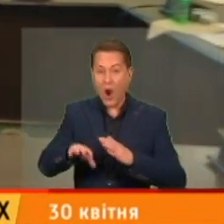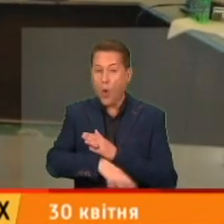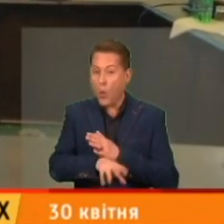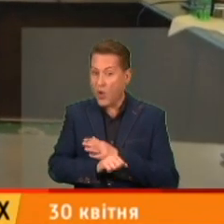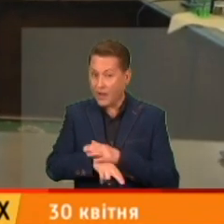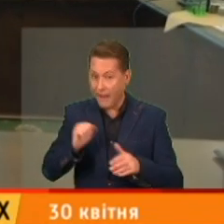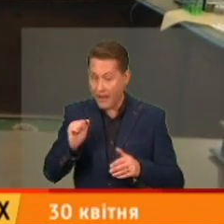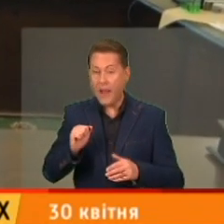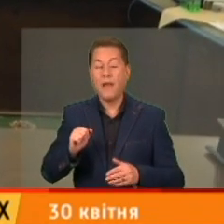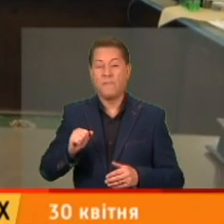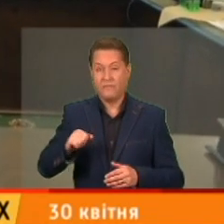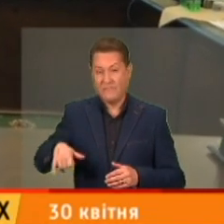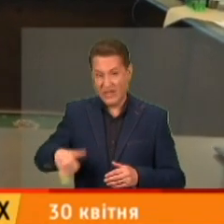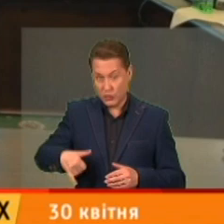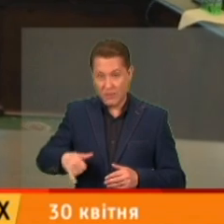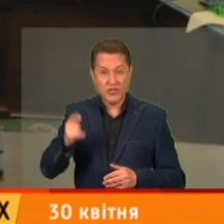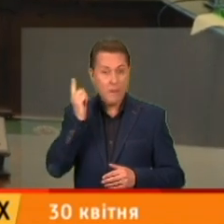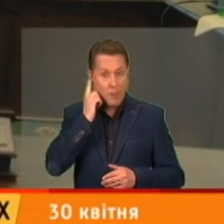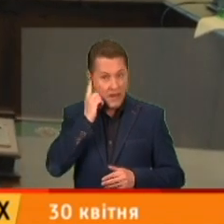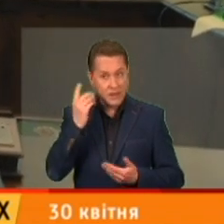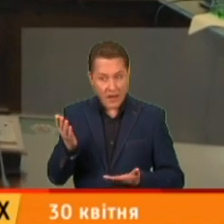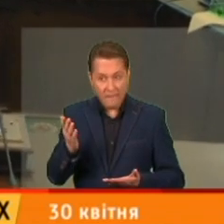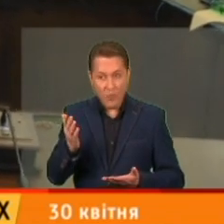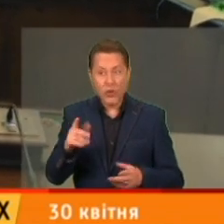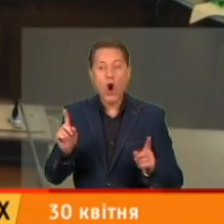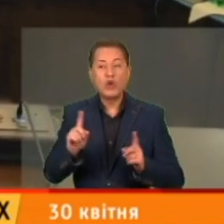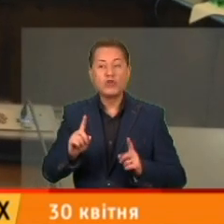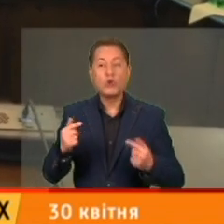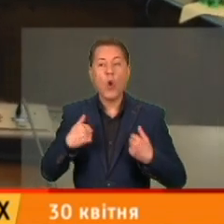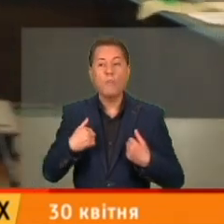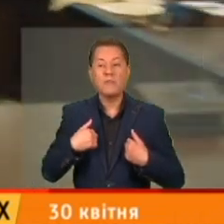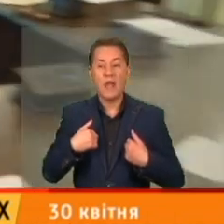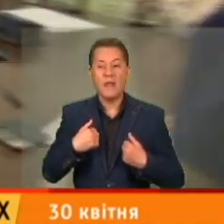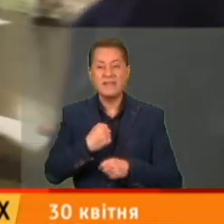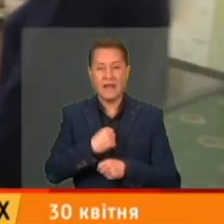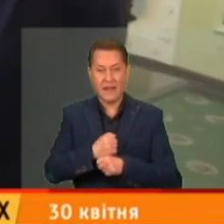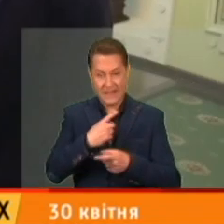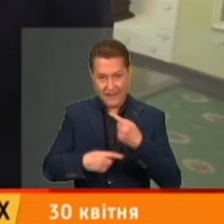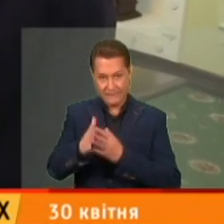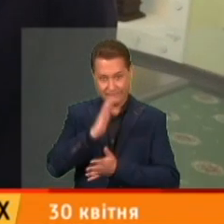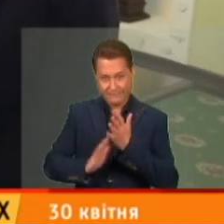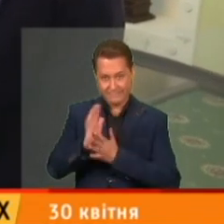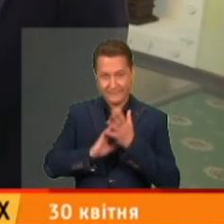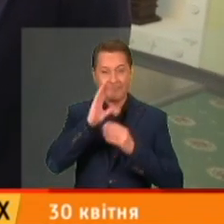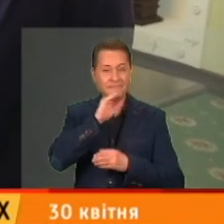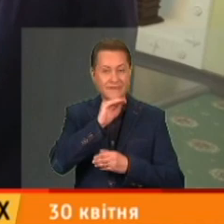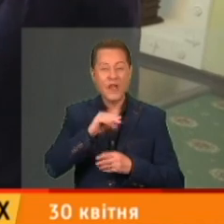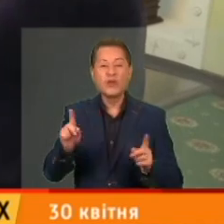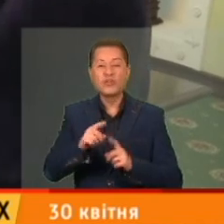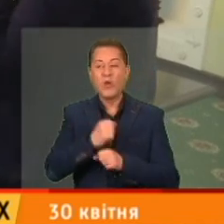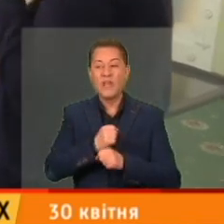телефон, із сумочки витащили. Що мені? Что мне делать, куда мне